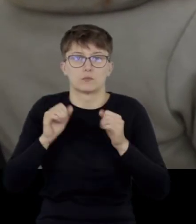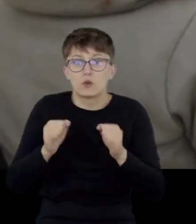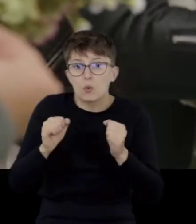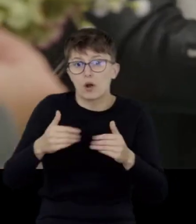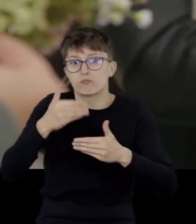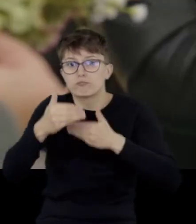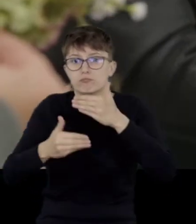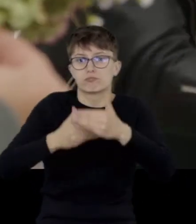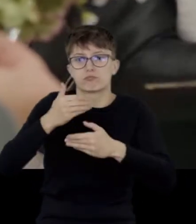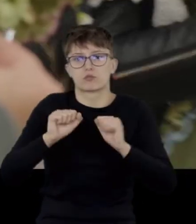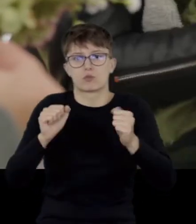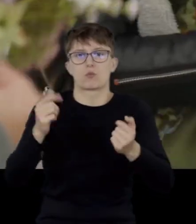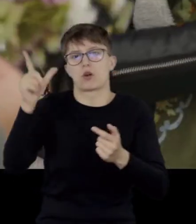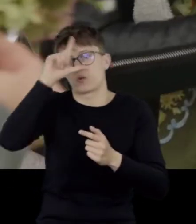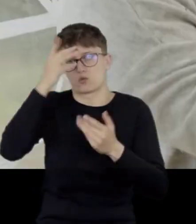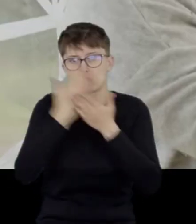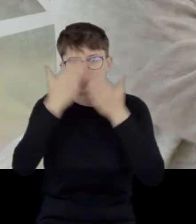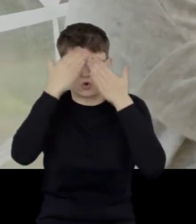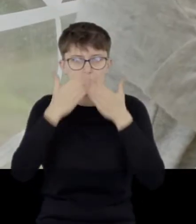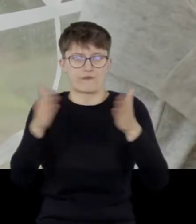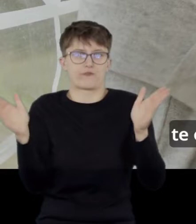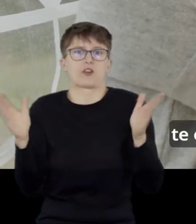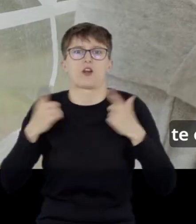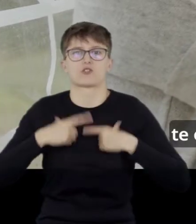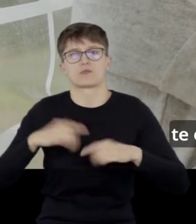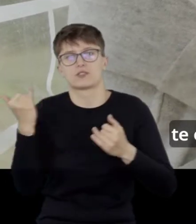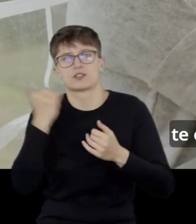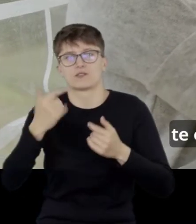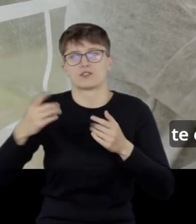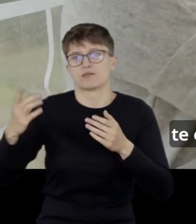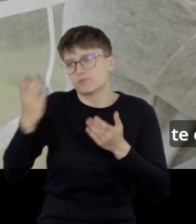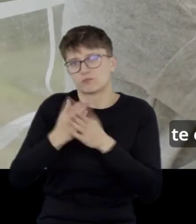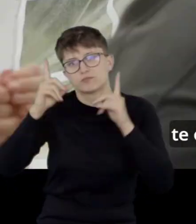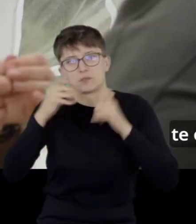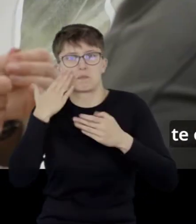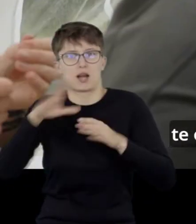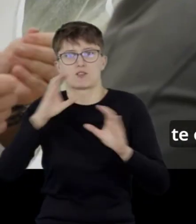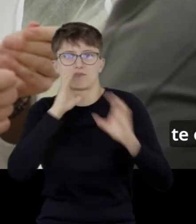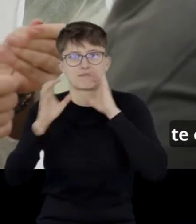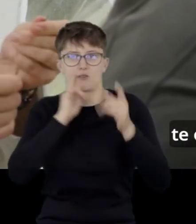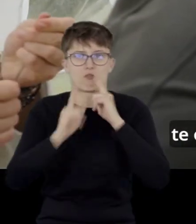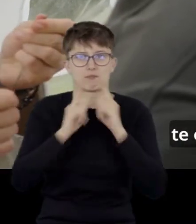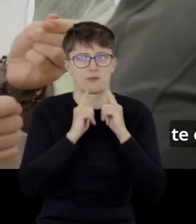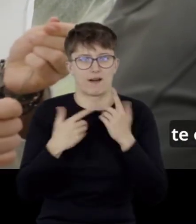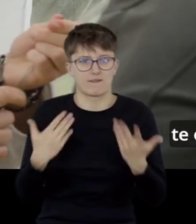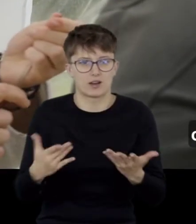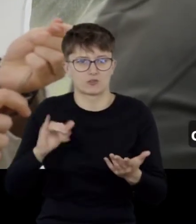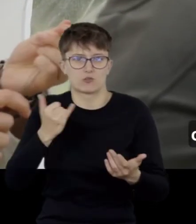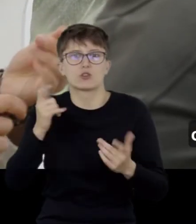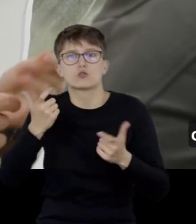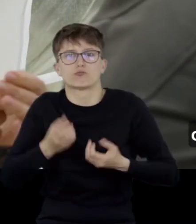z czasem, z działania na działanie te osoby się otwierają, te osoby się zaczynają z nami coraz bardziej